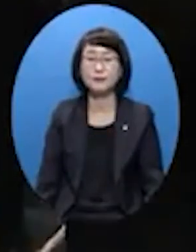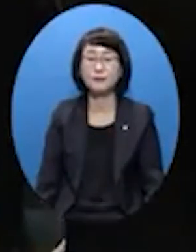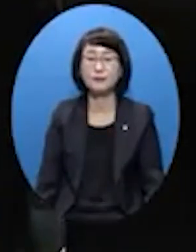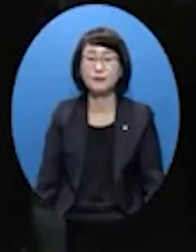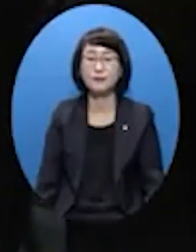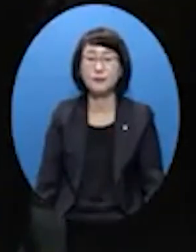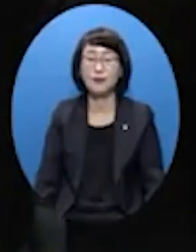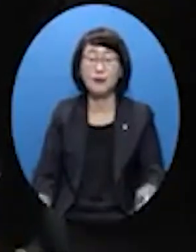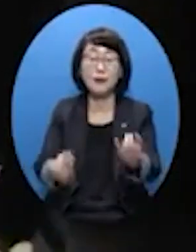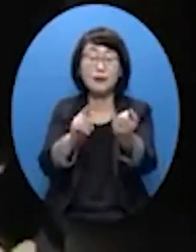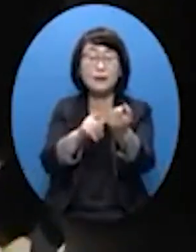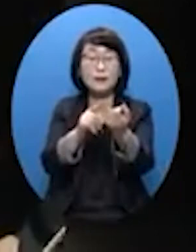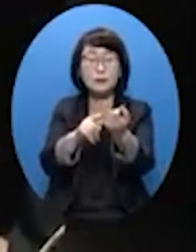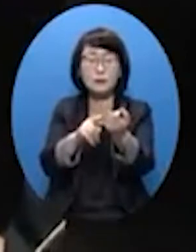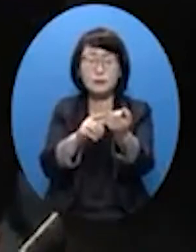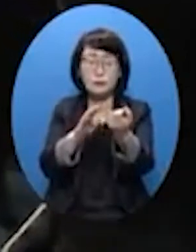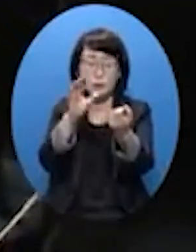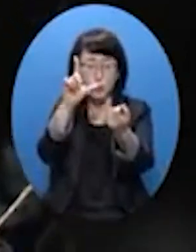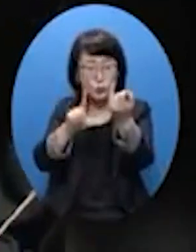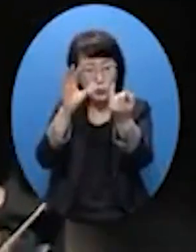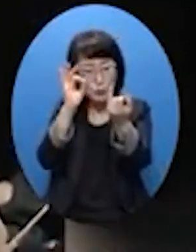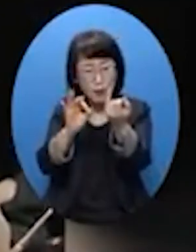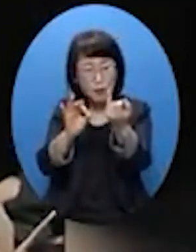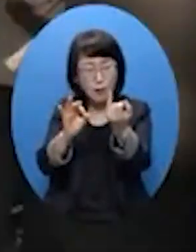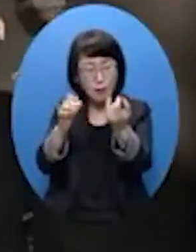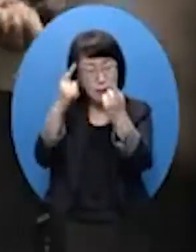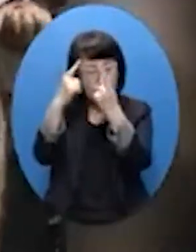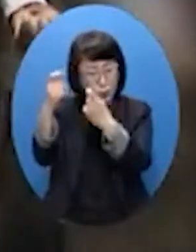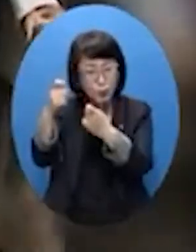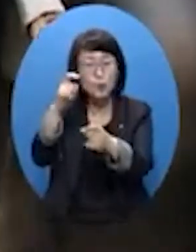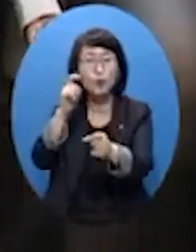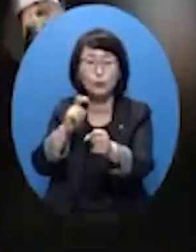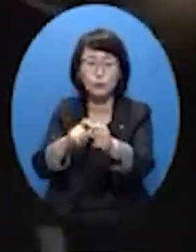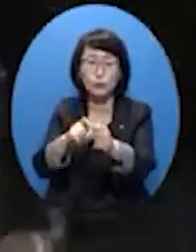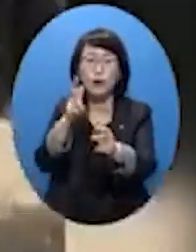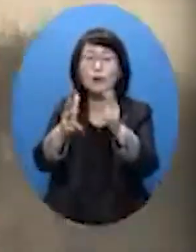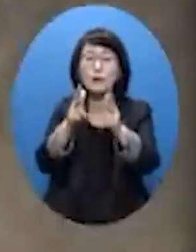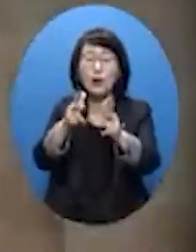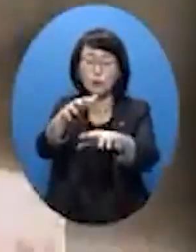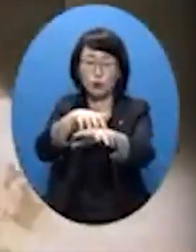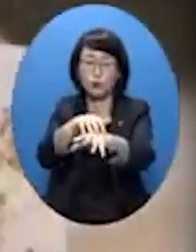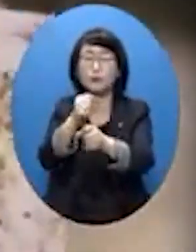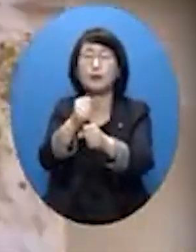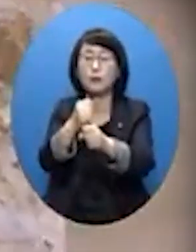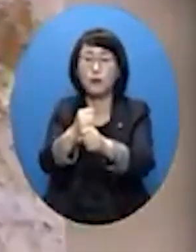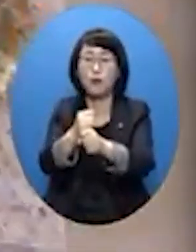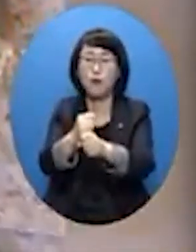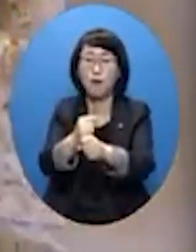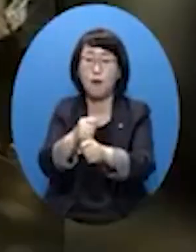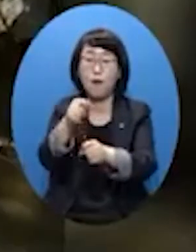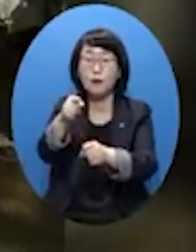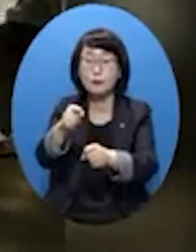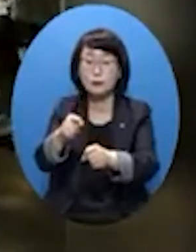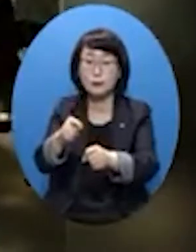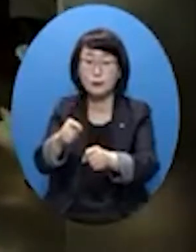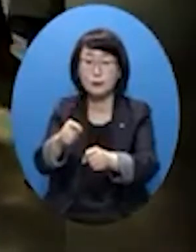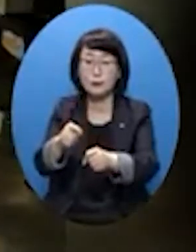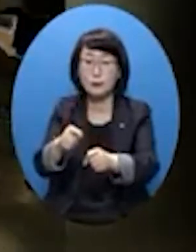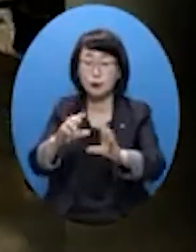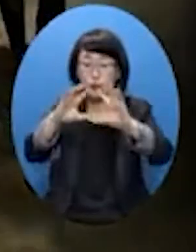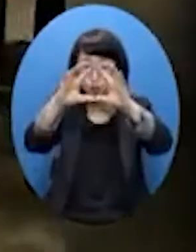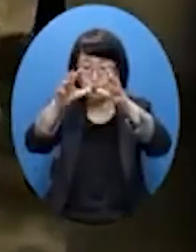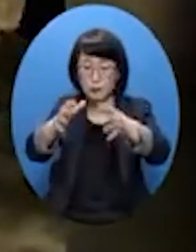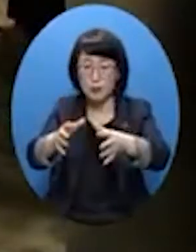이런 임종 외 상 매 순간 삶을 기리기 위해서 이면 심성에서 추모 사회가 꾸렸고 국제개발 ngo 쿨